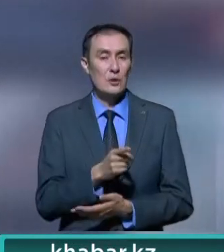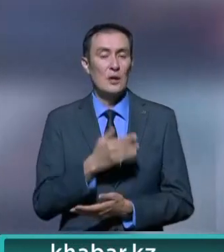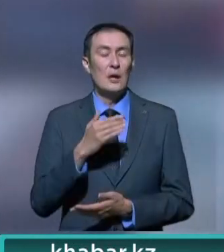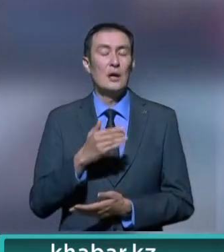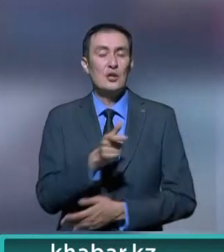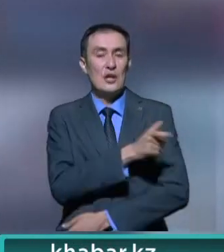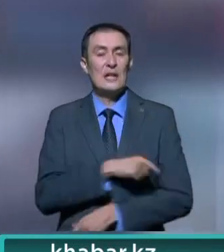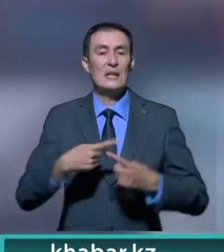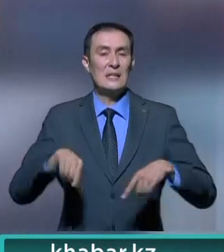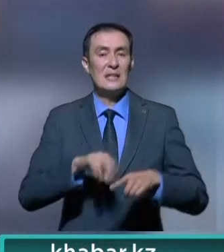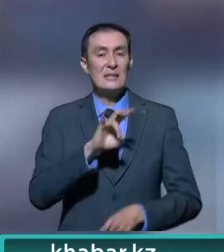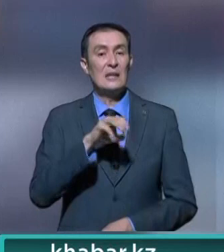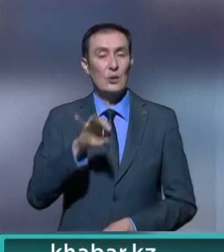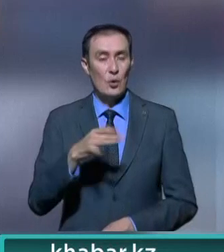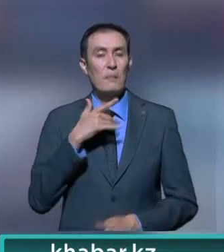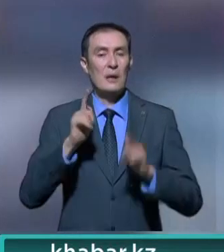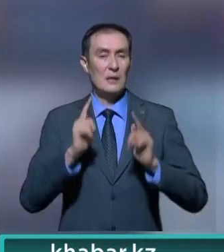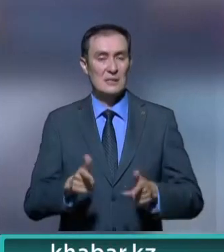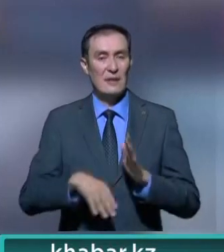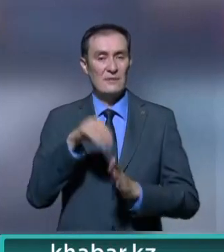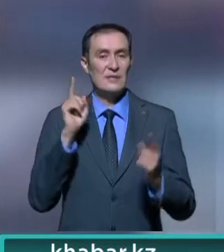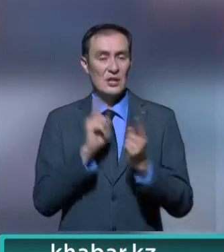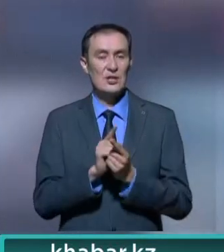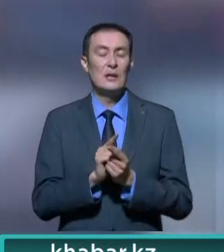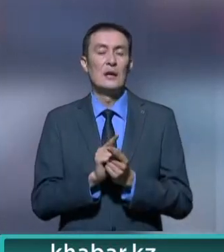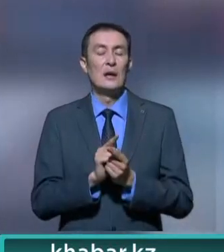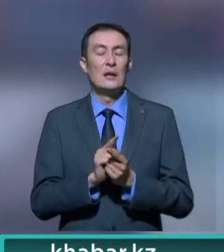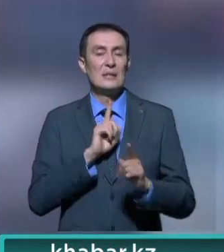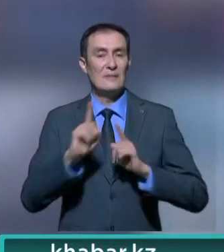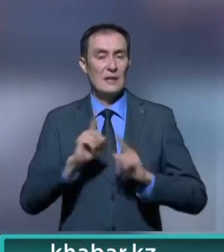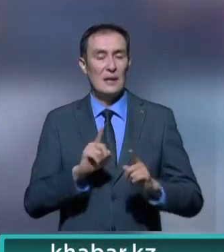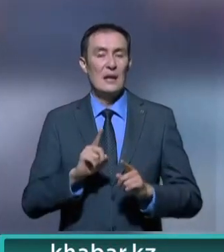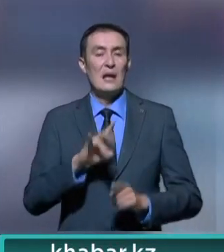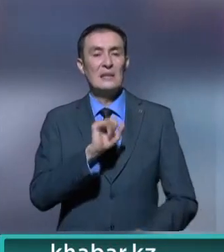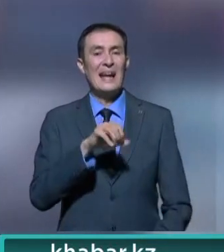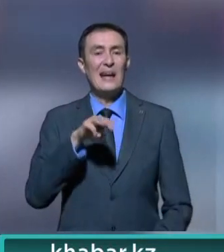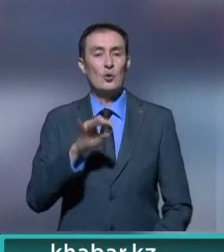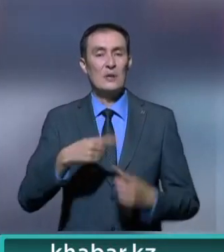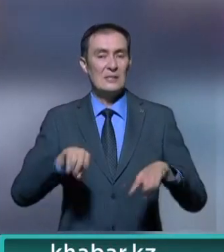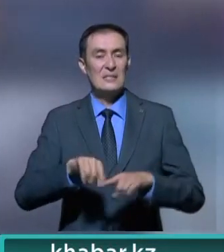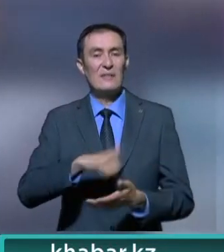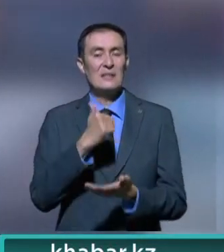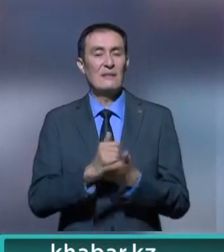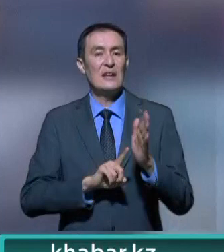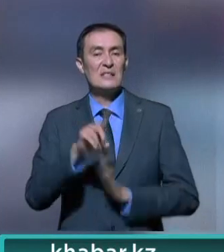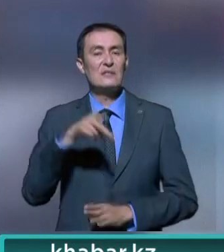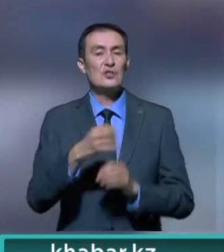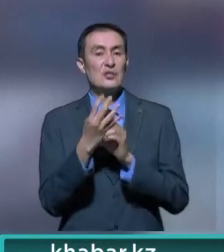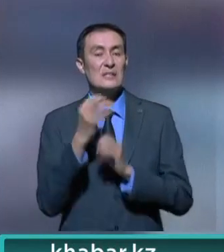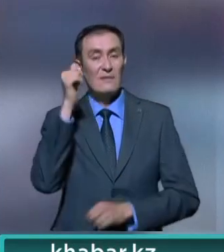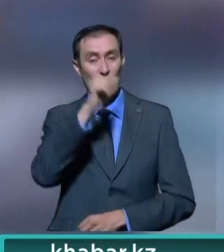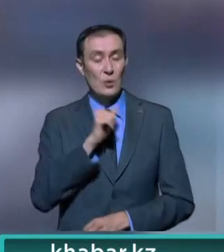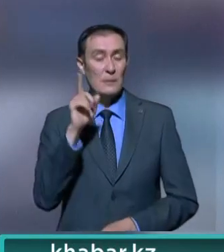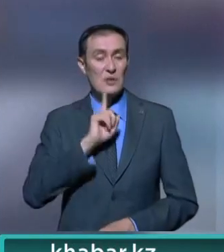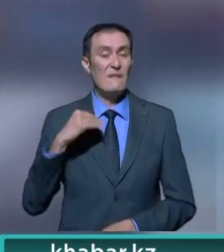Постпреды стран-членов организации проголосовали за это на встрече в Брюсселе. Североатлантический альянс он возглавляет с 2014 года.